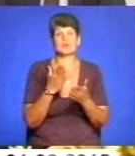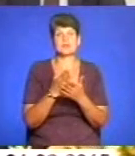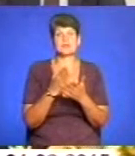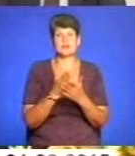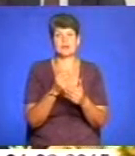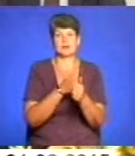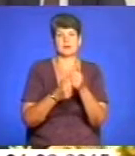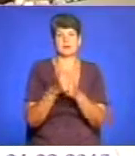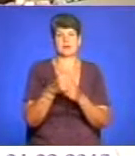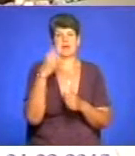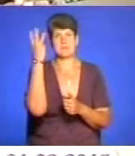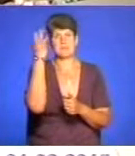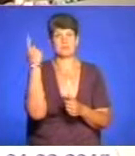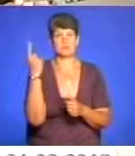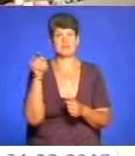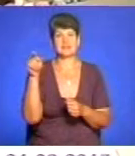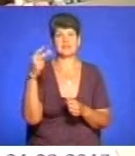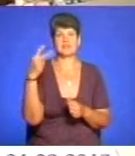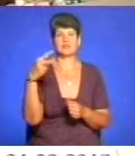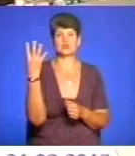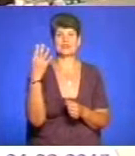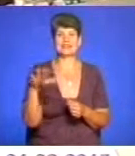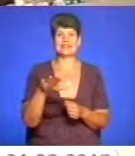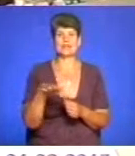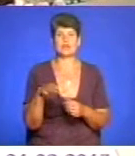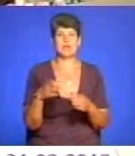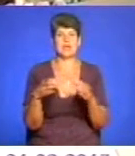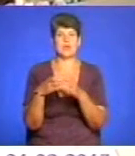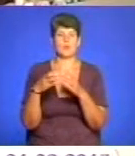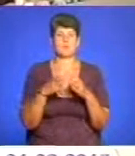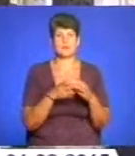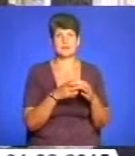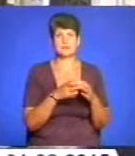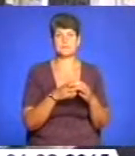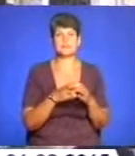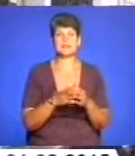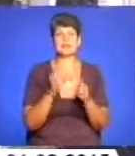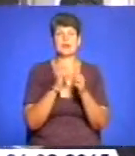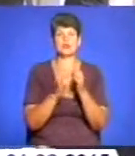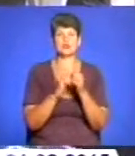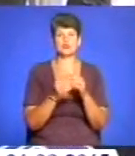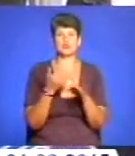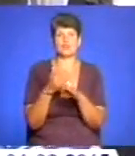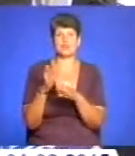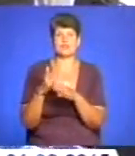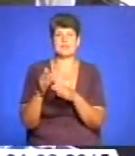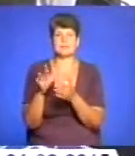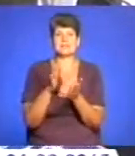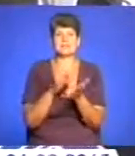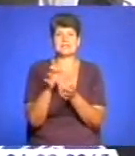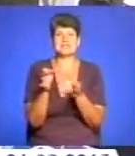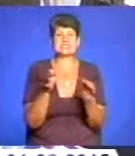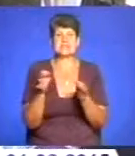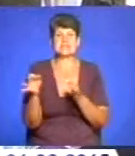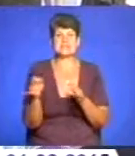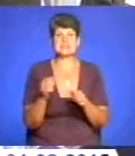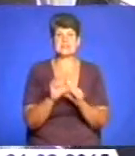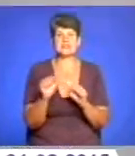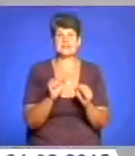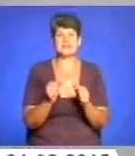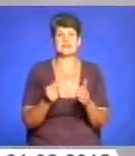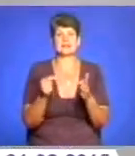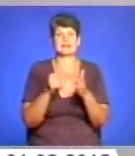Хмельницька область. Нині там 24 територіальних об'єднань. Втім, на кожному етапі децентралізації керівники громад стикаються